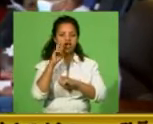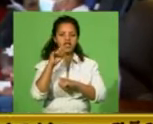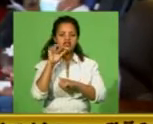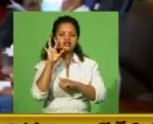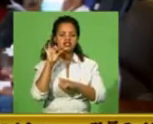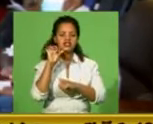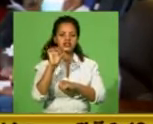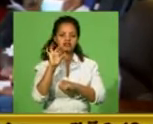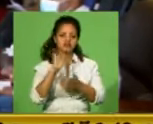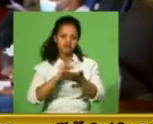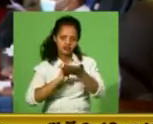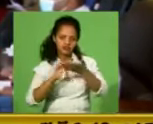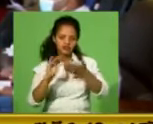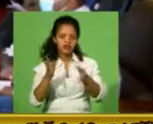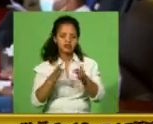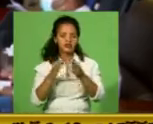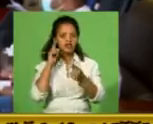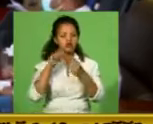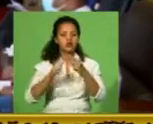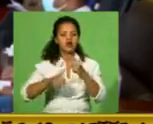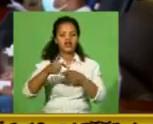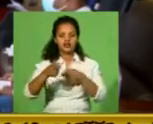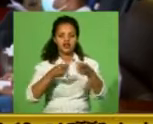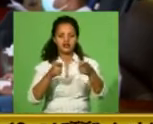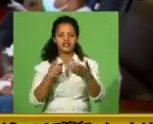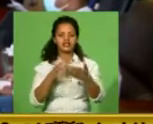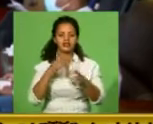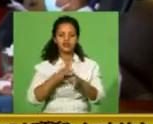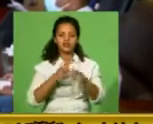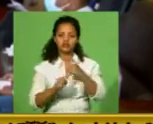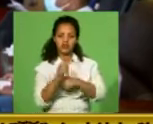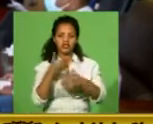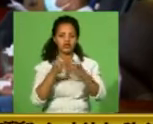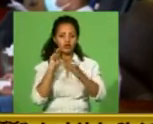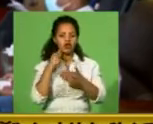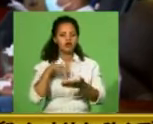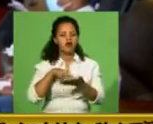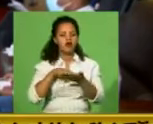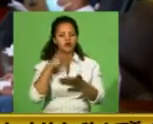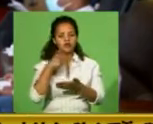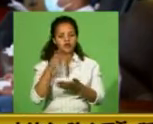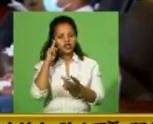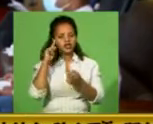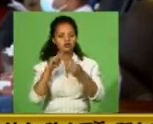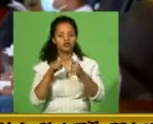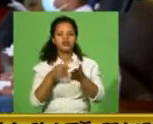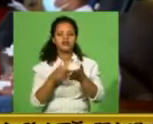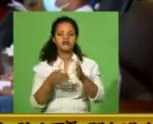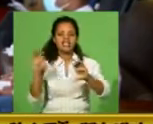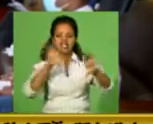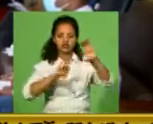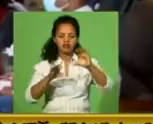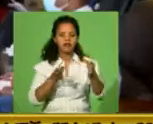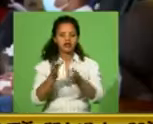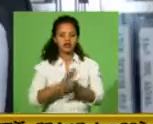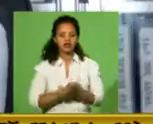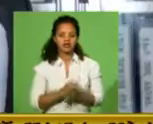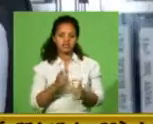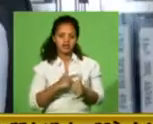28.7 ሚሊዮን ብር ለመሰብሰብ መታቀዱን የገለጹት ዋና አስተዳዳሪው ከዚህ የከፋ ጉዳት ቢደርስ እንኳን ለመቋቋም በሚል እቅዱ መከለሱንም አብራርተዋል።